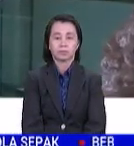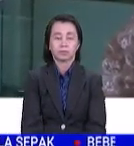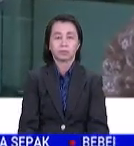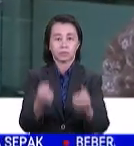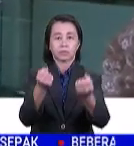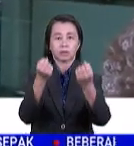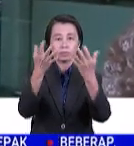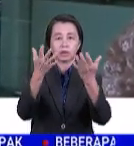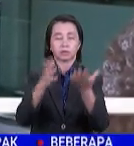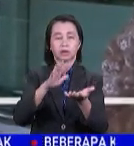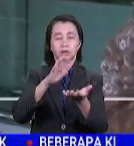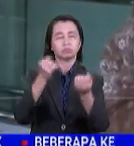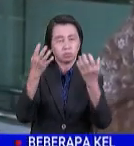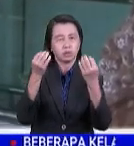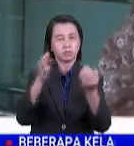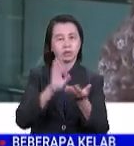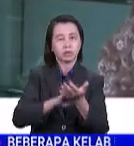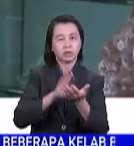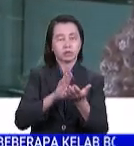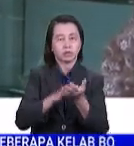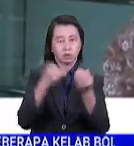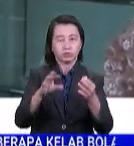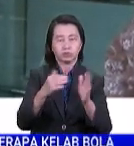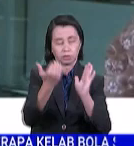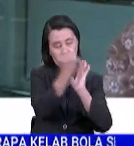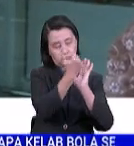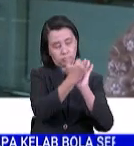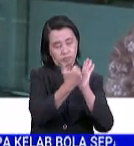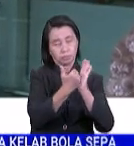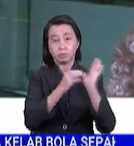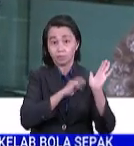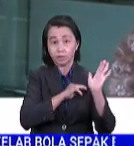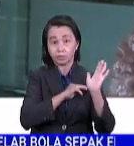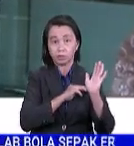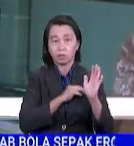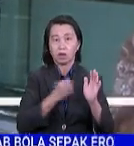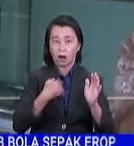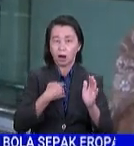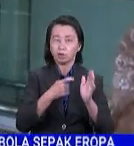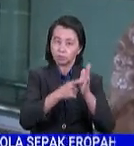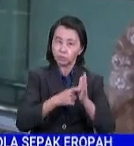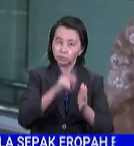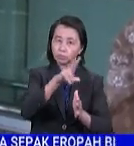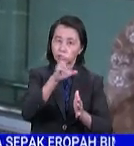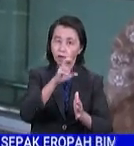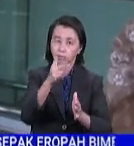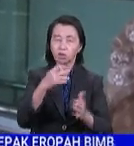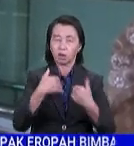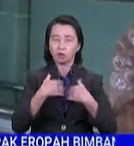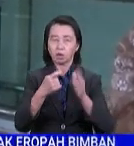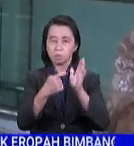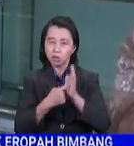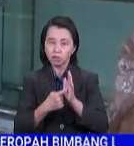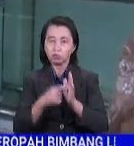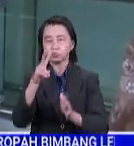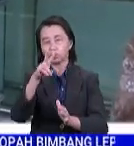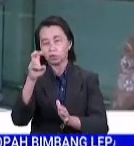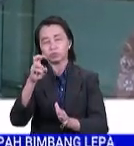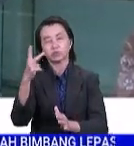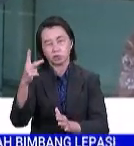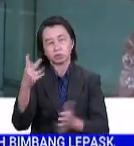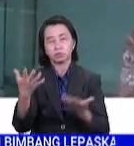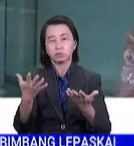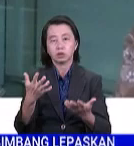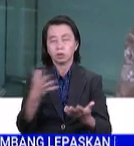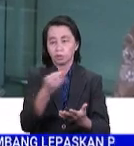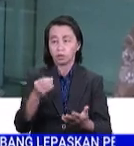Banyak sekolah-sekolah telah disenaraikan oleh menteri tadi. Ada yang memerlukan 300,000, ada yang memerlukan 200,000. Tetapi selain daripada itu,